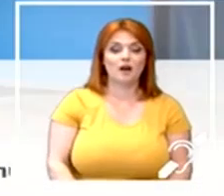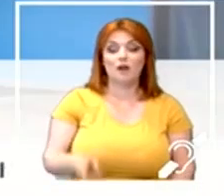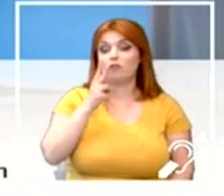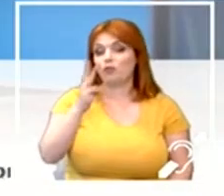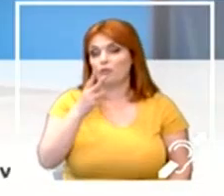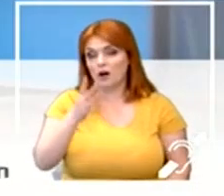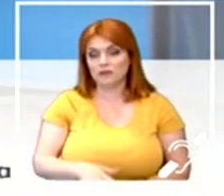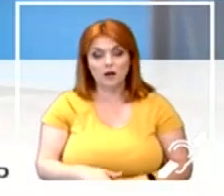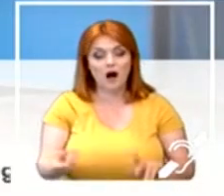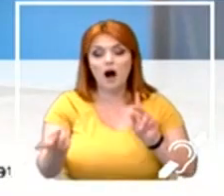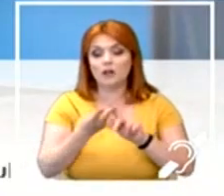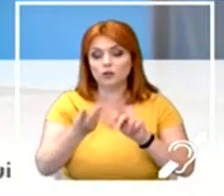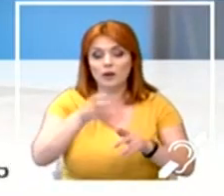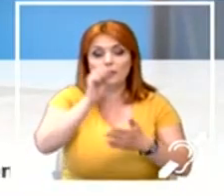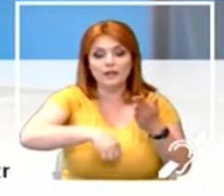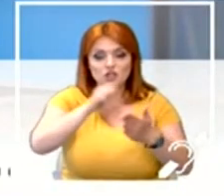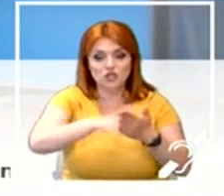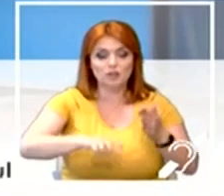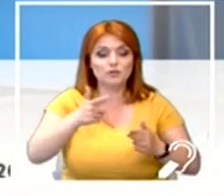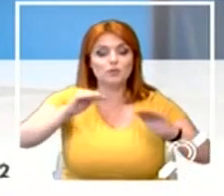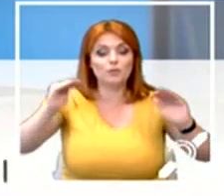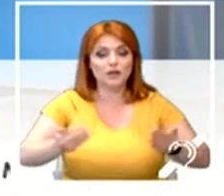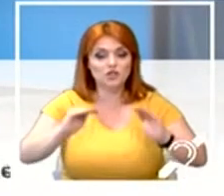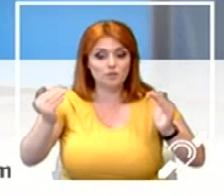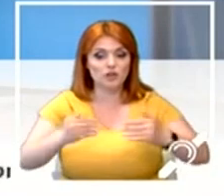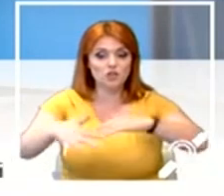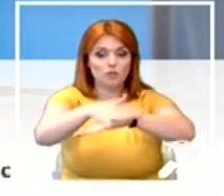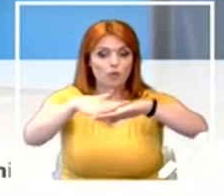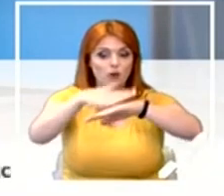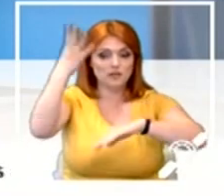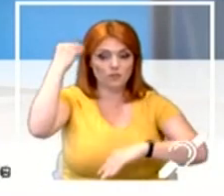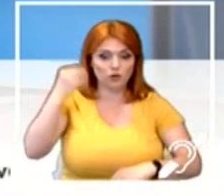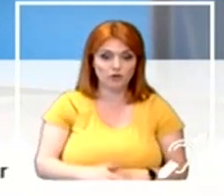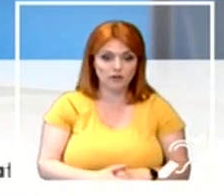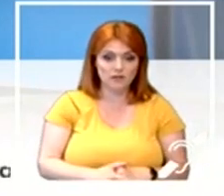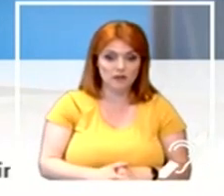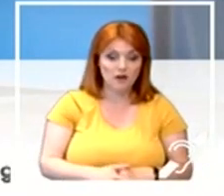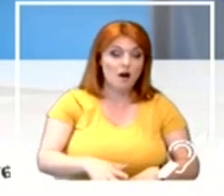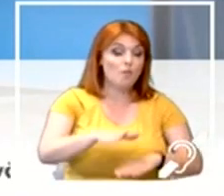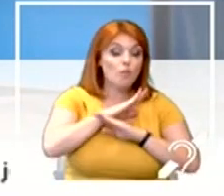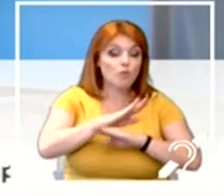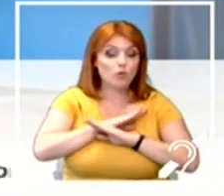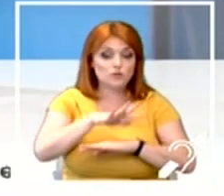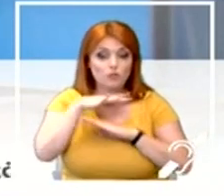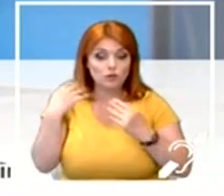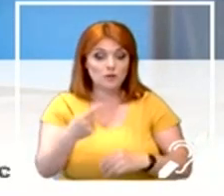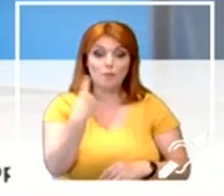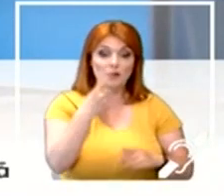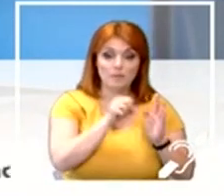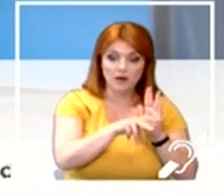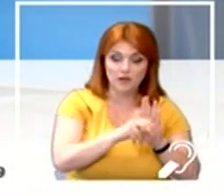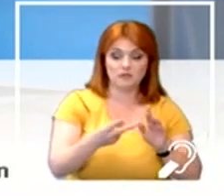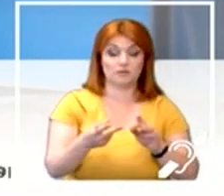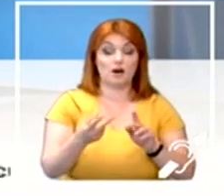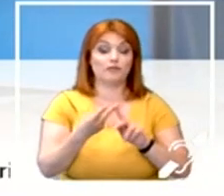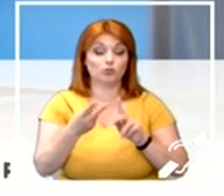Fumatul este al doilea factor care duce la scăderea populației Republicii Moldova prin mortalitate după migrație. În plus,